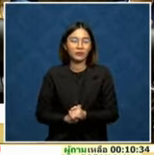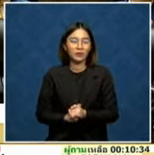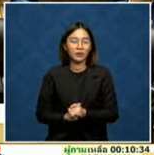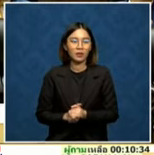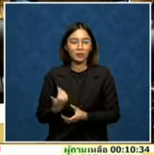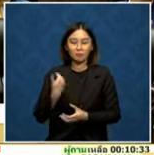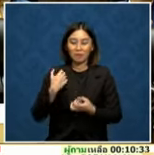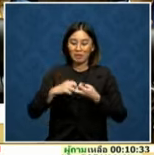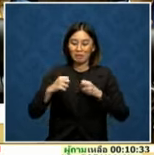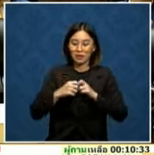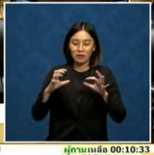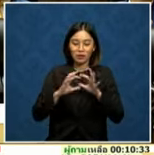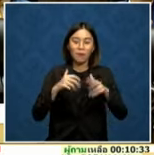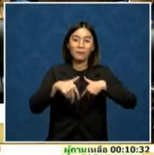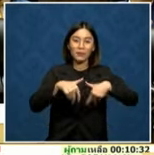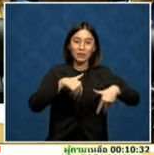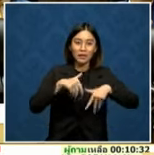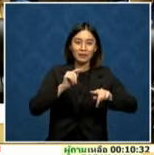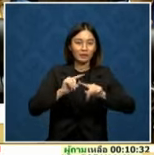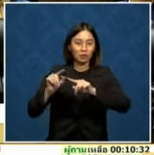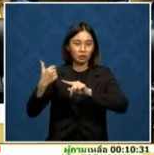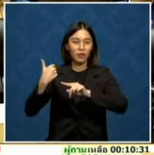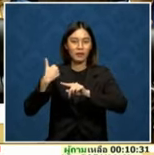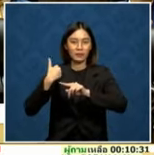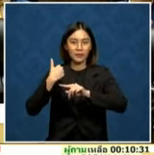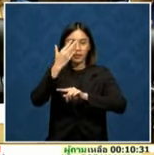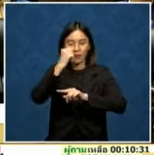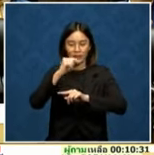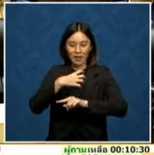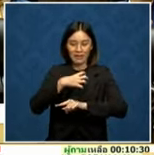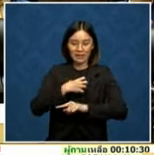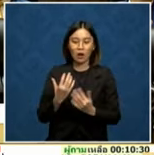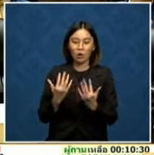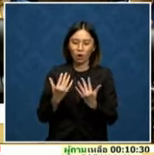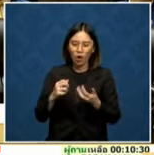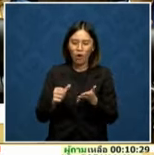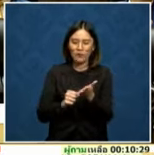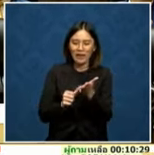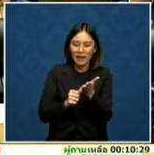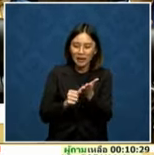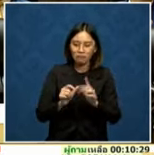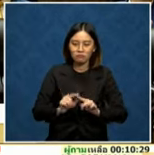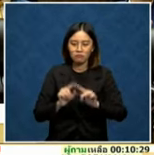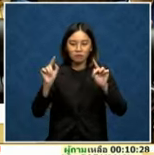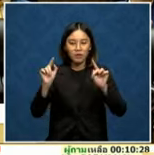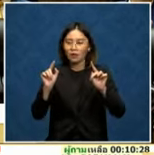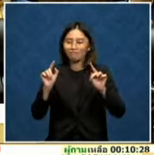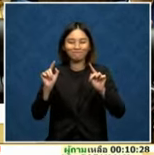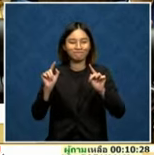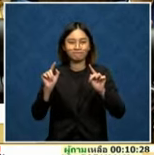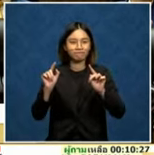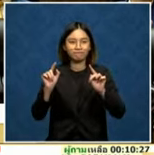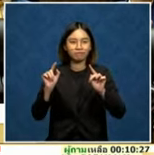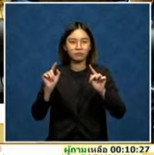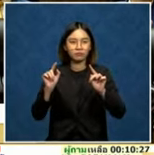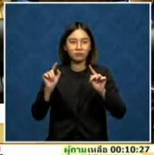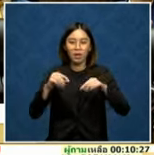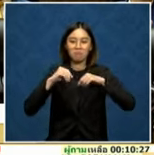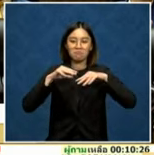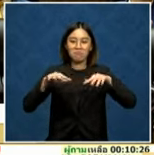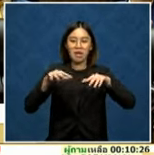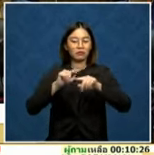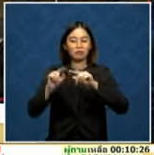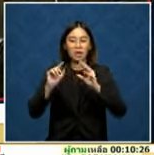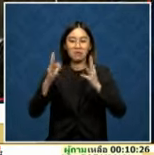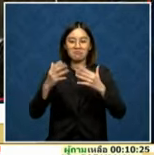จรๆ แลวมีปัหาของพน้ประชาชนหลายเรื่อง ที่ตองการรอการแ้ไขแต่ว่ากลบไม่มีอะไรออกมาเลย